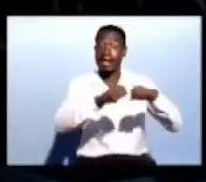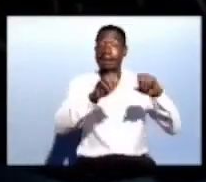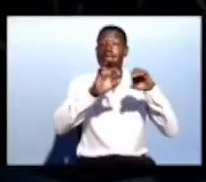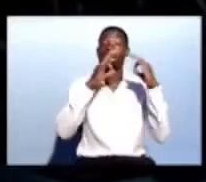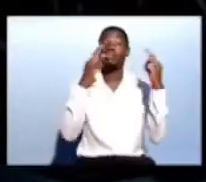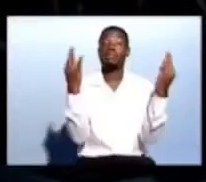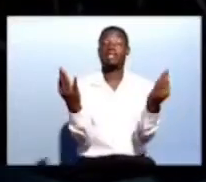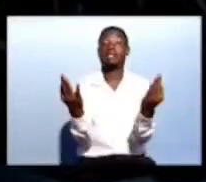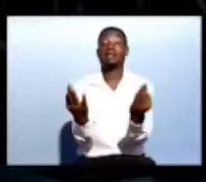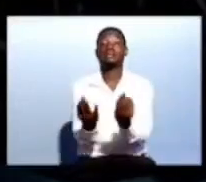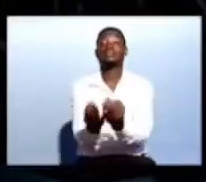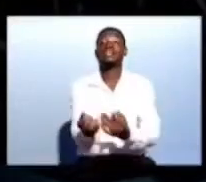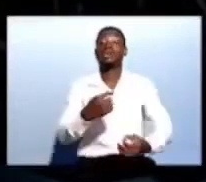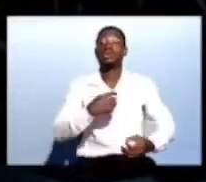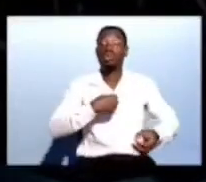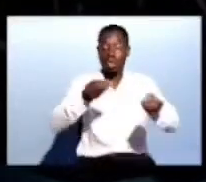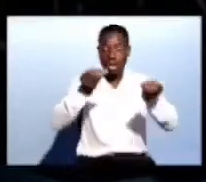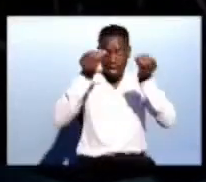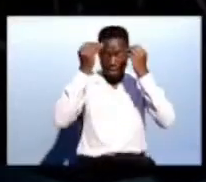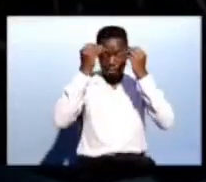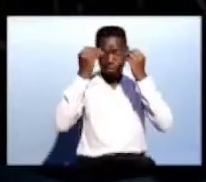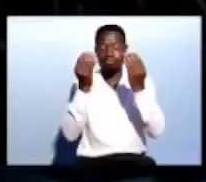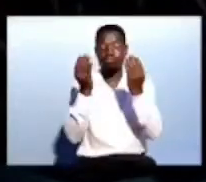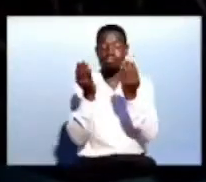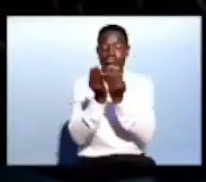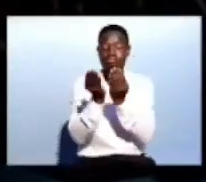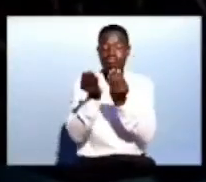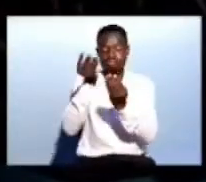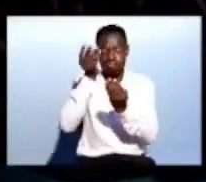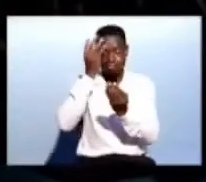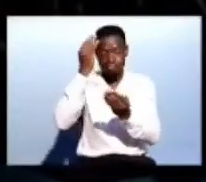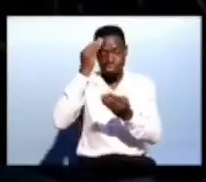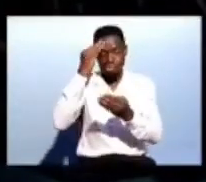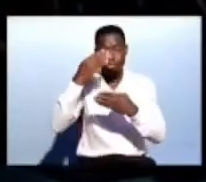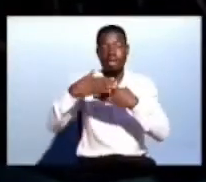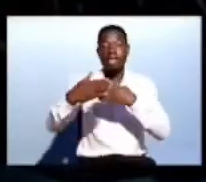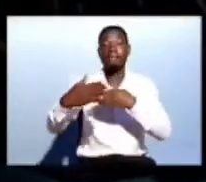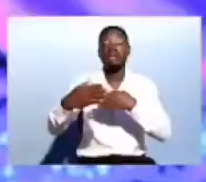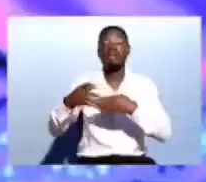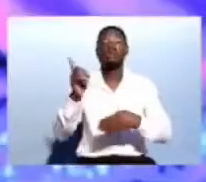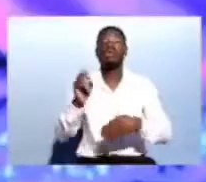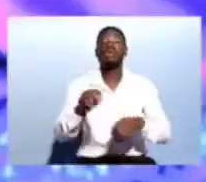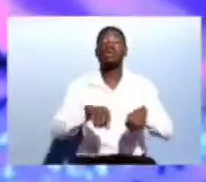familia. Tutajifunza huko masomo ya mbele. Mkiwa masikini sana,